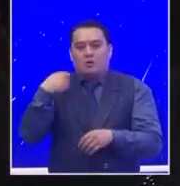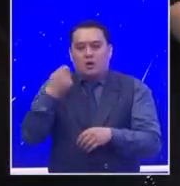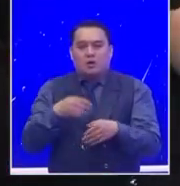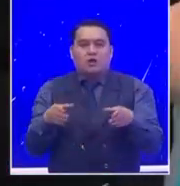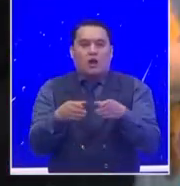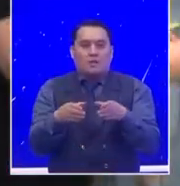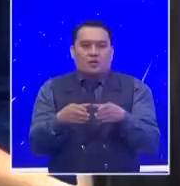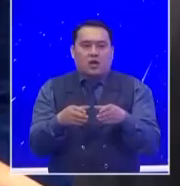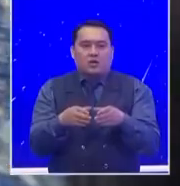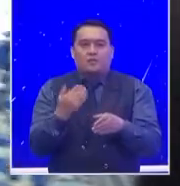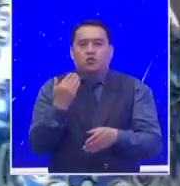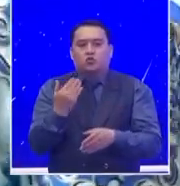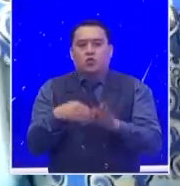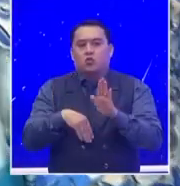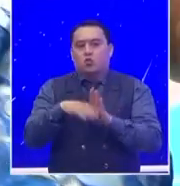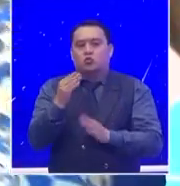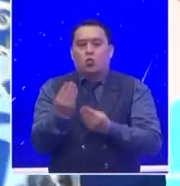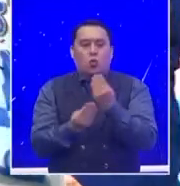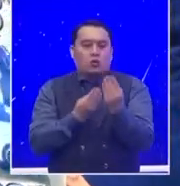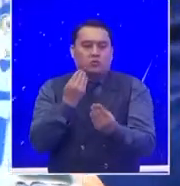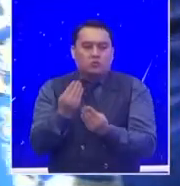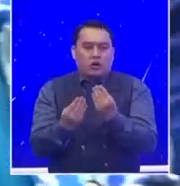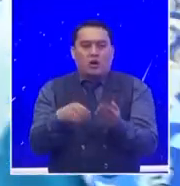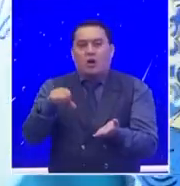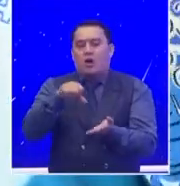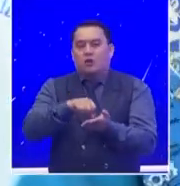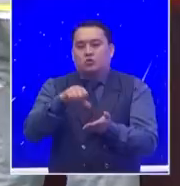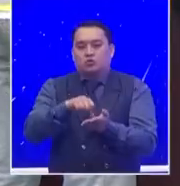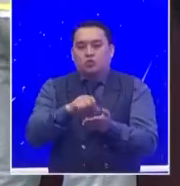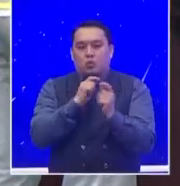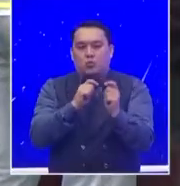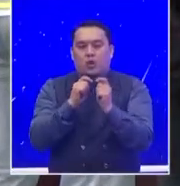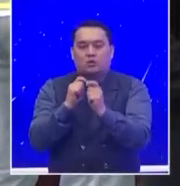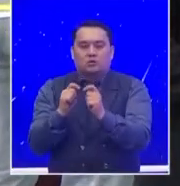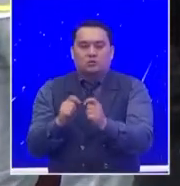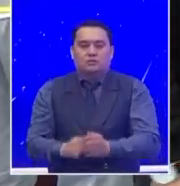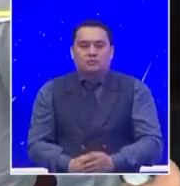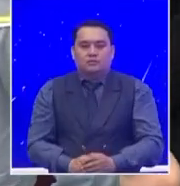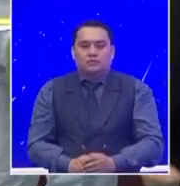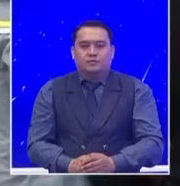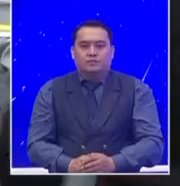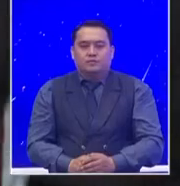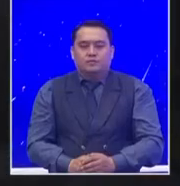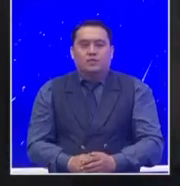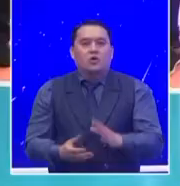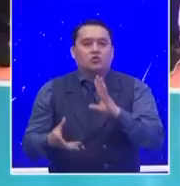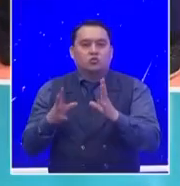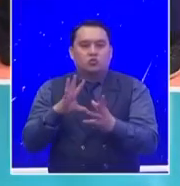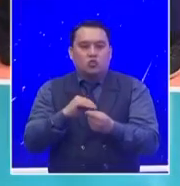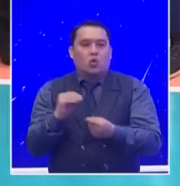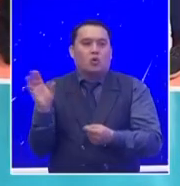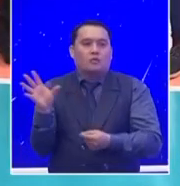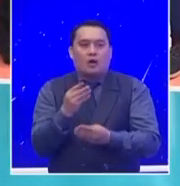командасына бұйырды. Сонымен қатар үздік ойынымен көзге түскен қатысушылар да сый сияпаттан құр қалған жоқ. Жалпы турнир